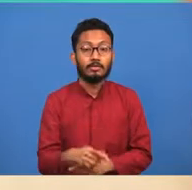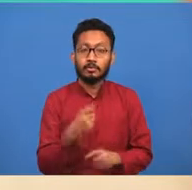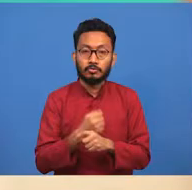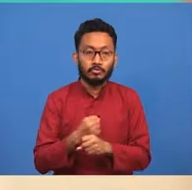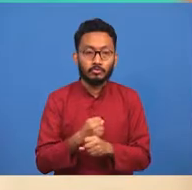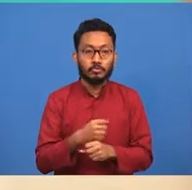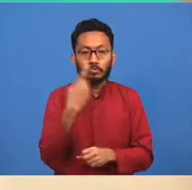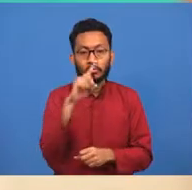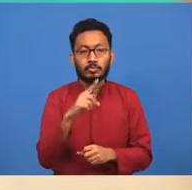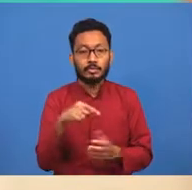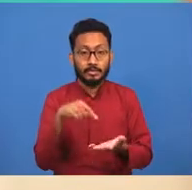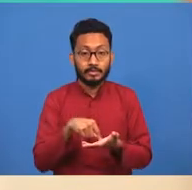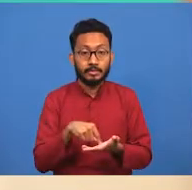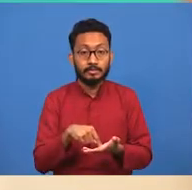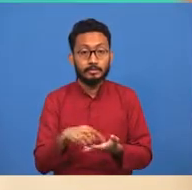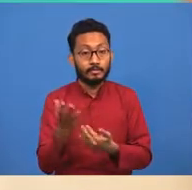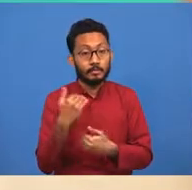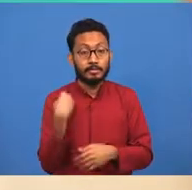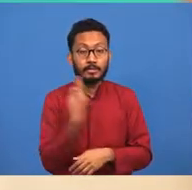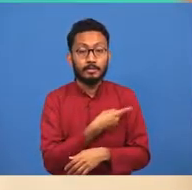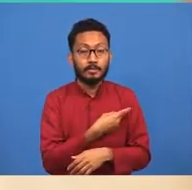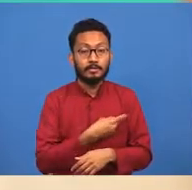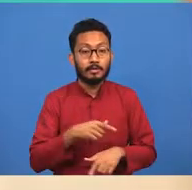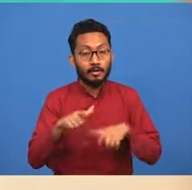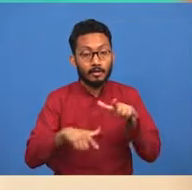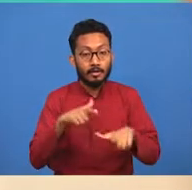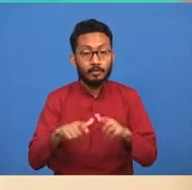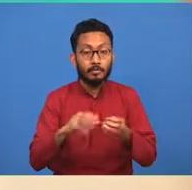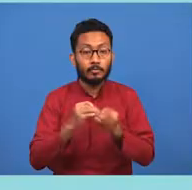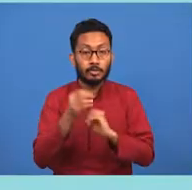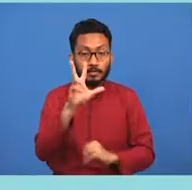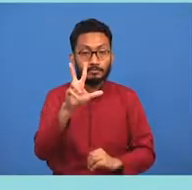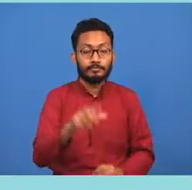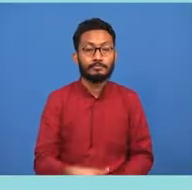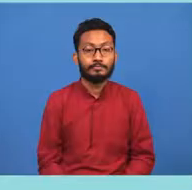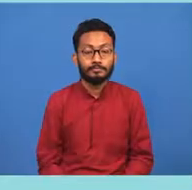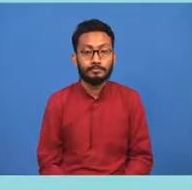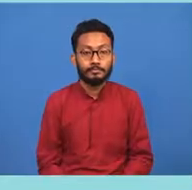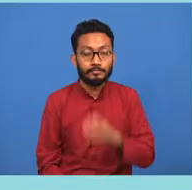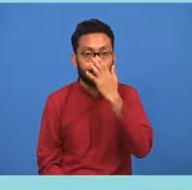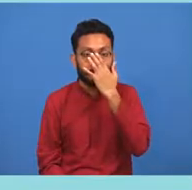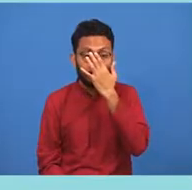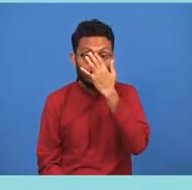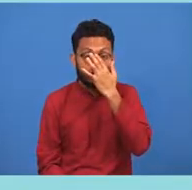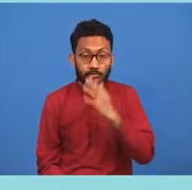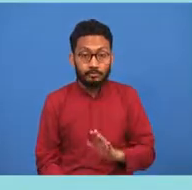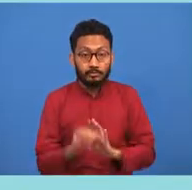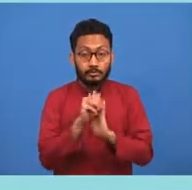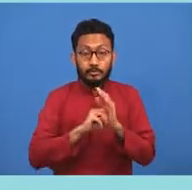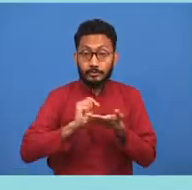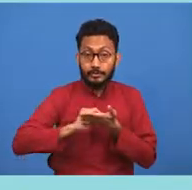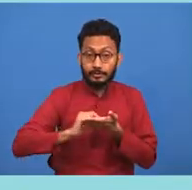Untuk ini, marilah kita ke langkah ketiga, iaitu menulis persamaan